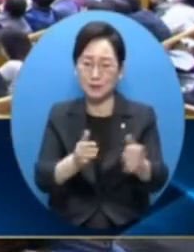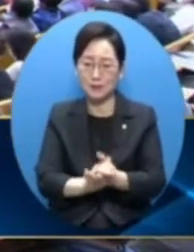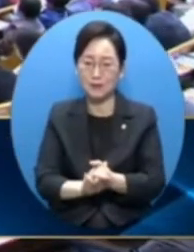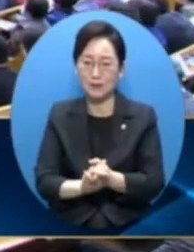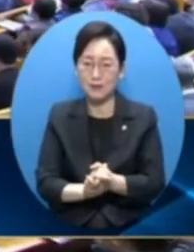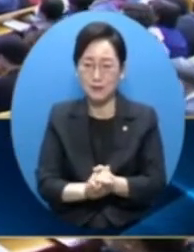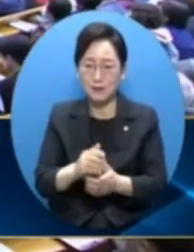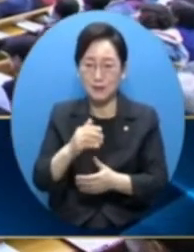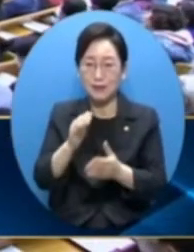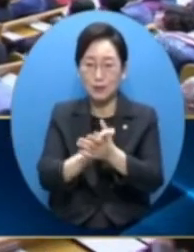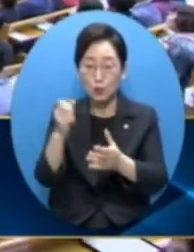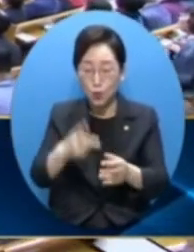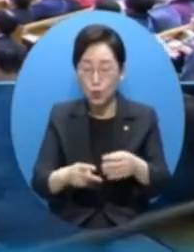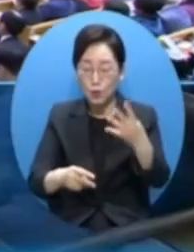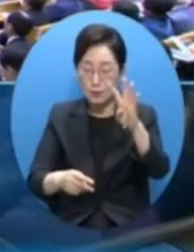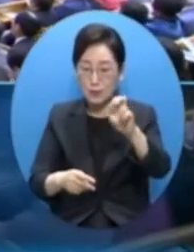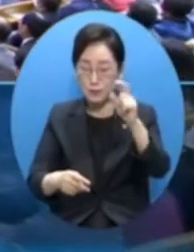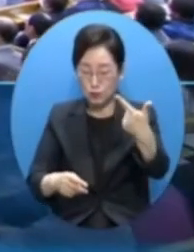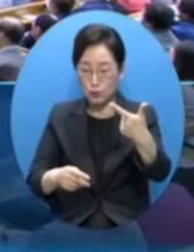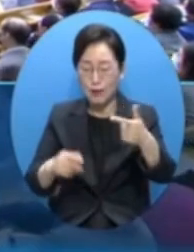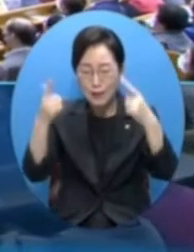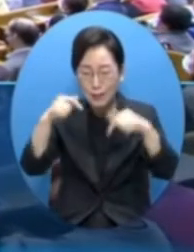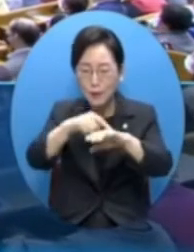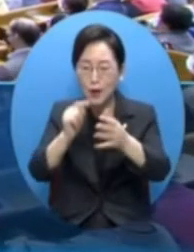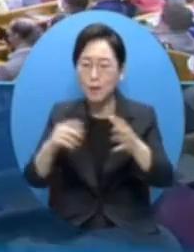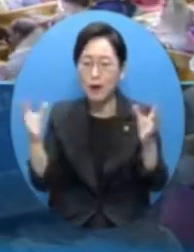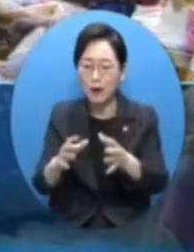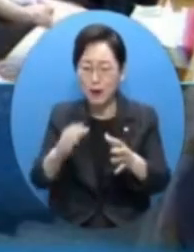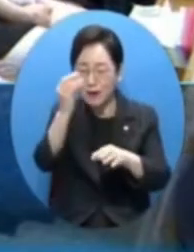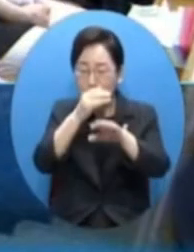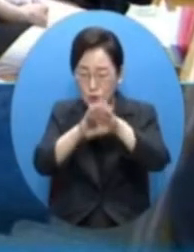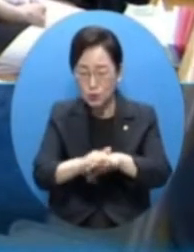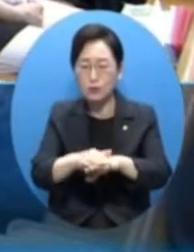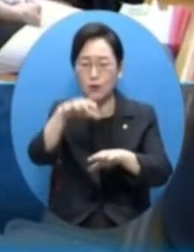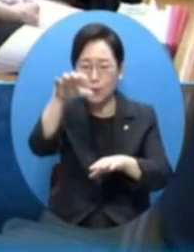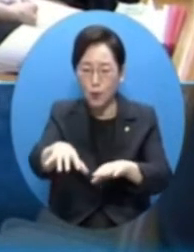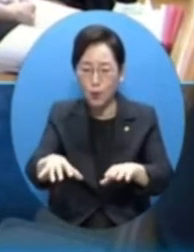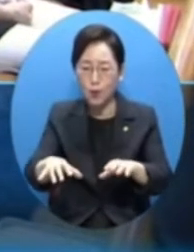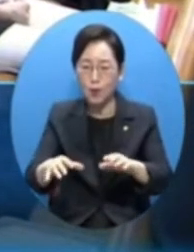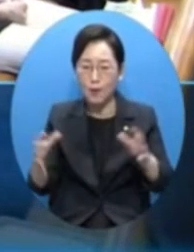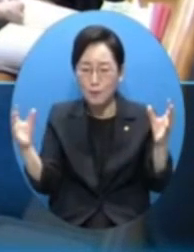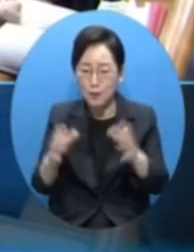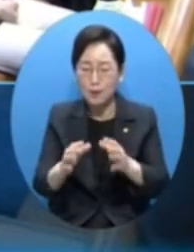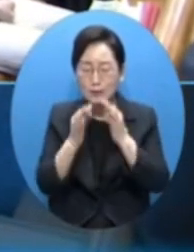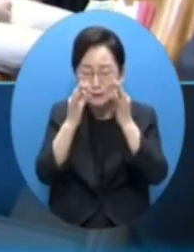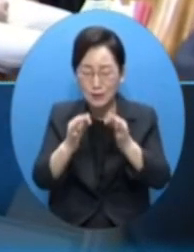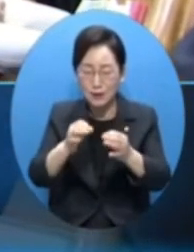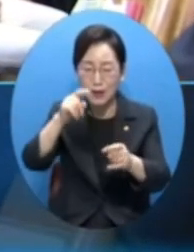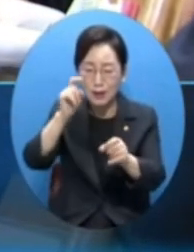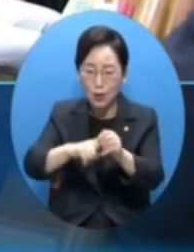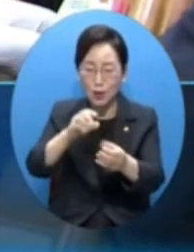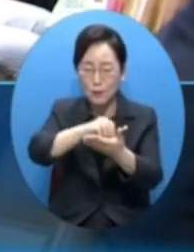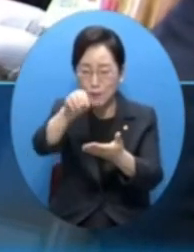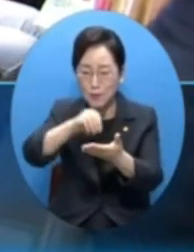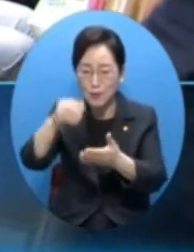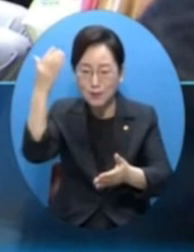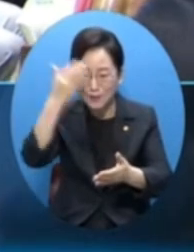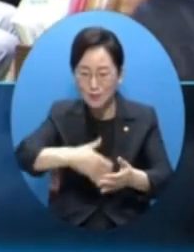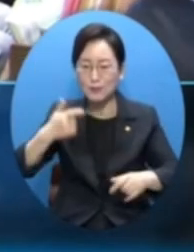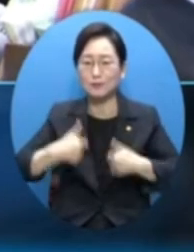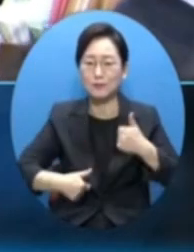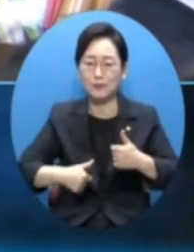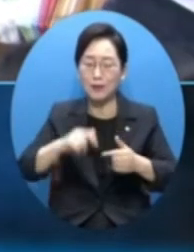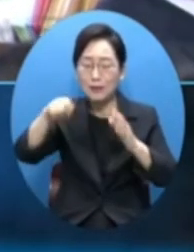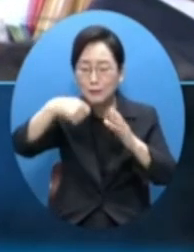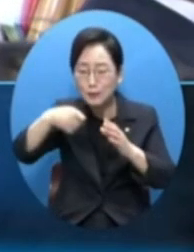보니까 46절에 날마다 마음을 갇혀 성전에 모이기를 힘쓰고 집에서 떡을 떼며 기쁨과 순전한 마음으로 음식을 먹고, 성경은